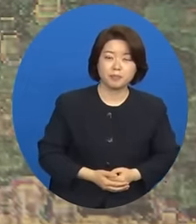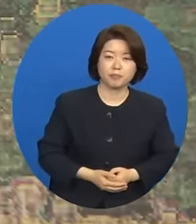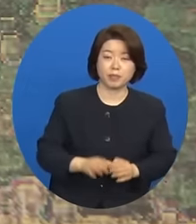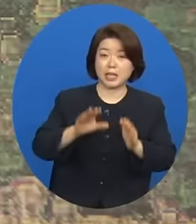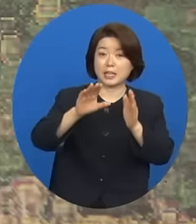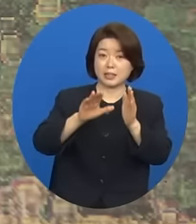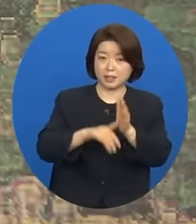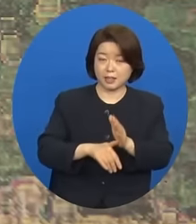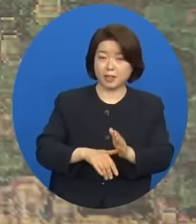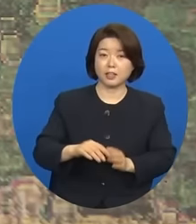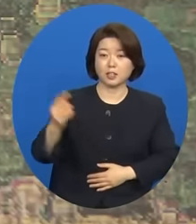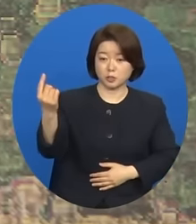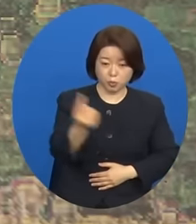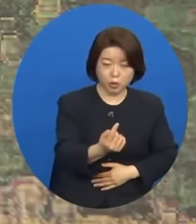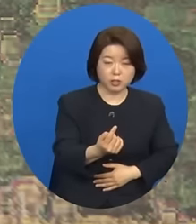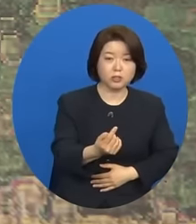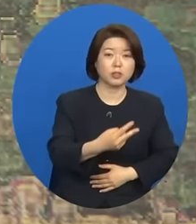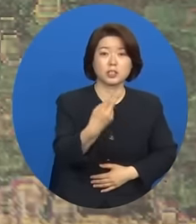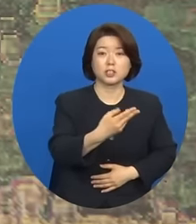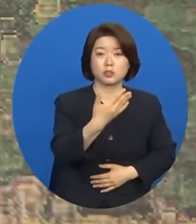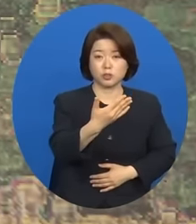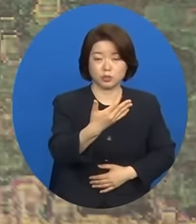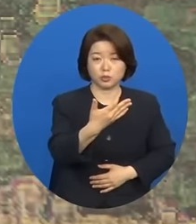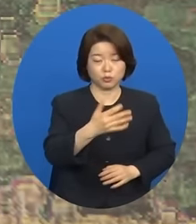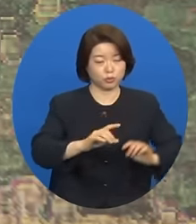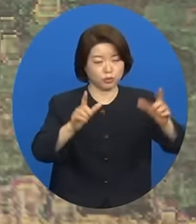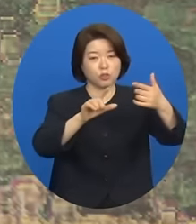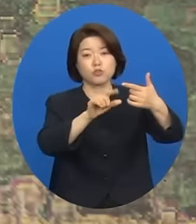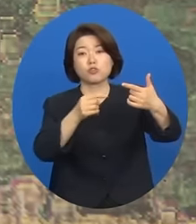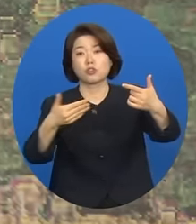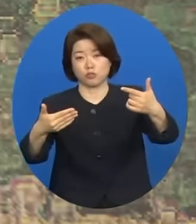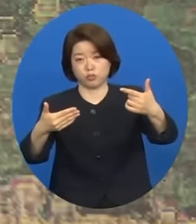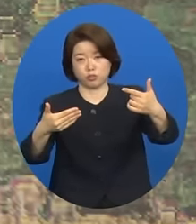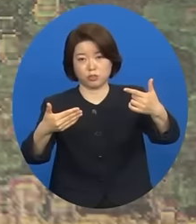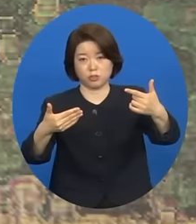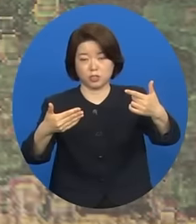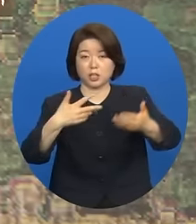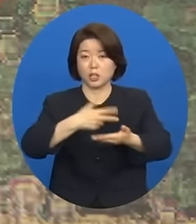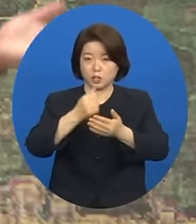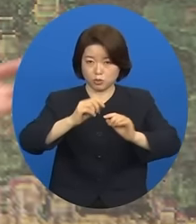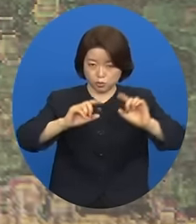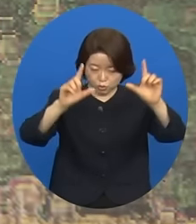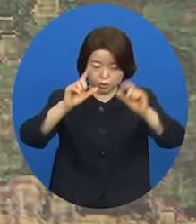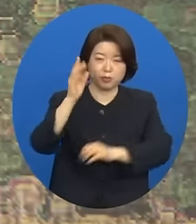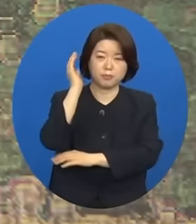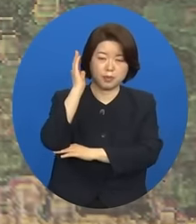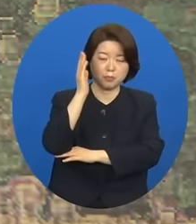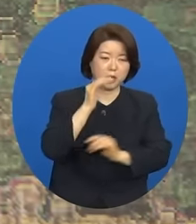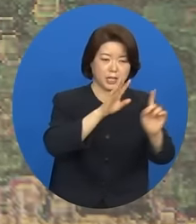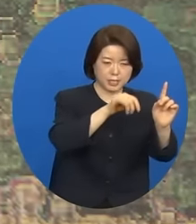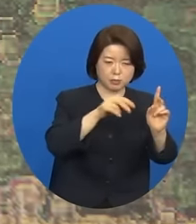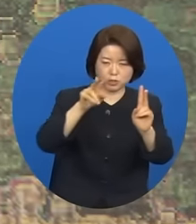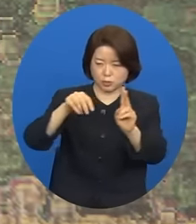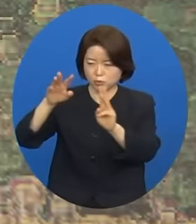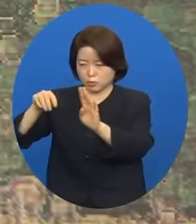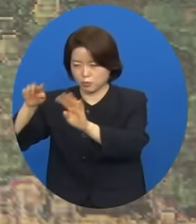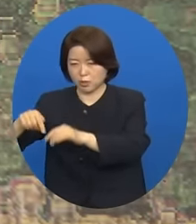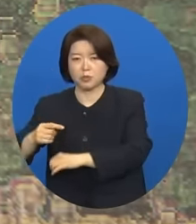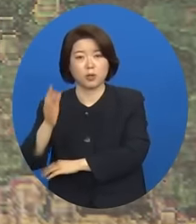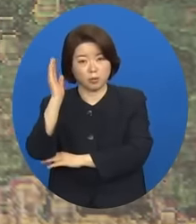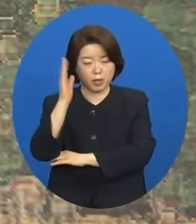돼서 와서 설교를 한 게 2019년 6월 9일이에요. 그때 이제 1부에서 2부, 3부, 4부 설교를 하고 저는 이제 주례를